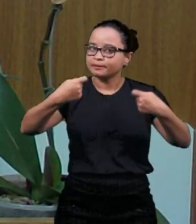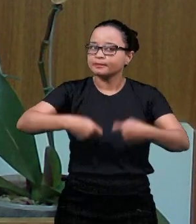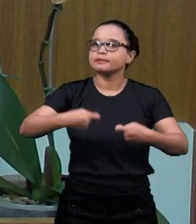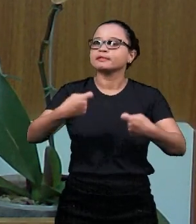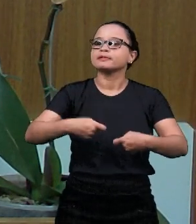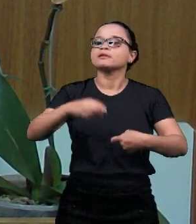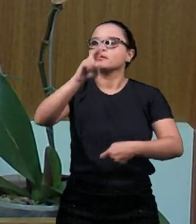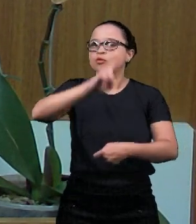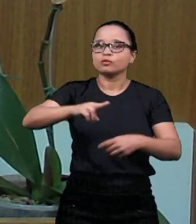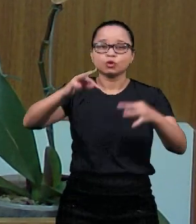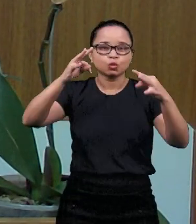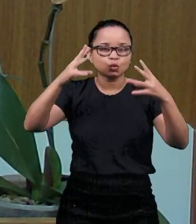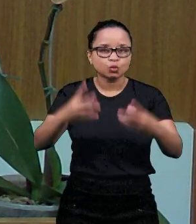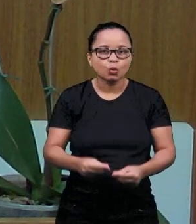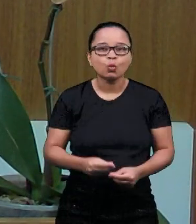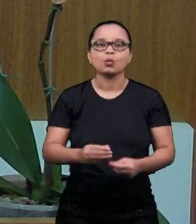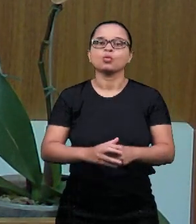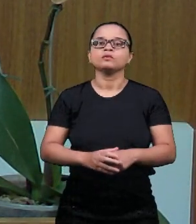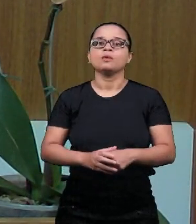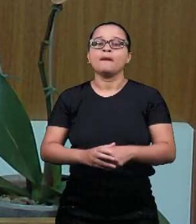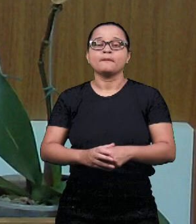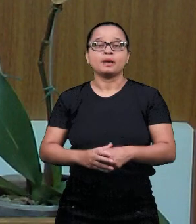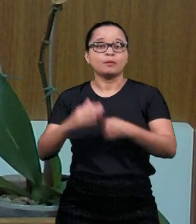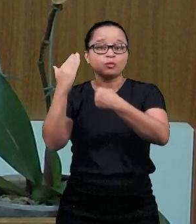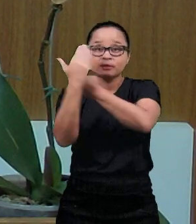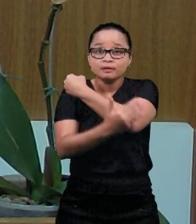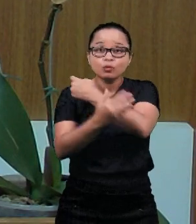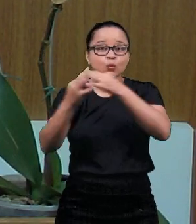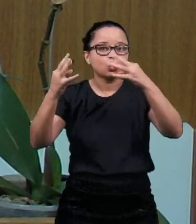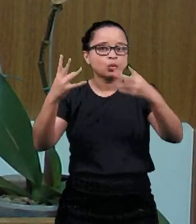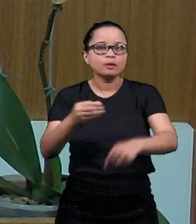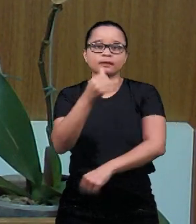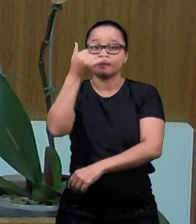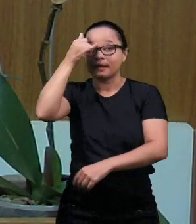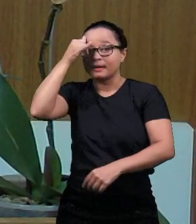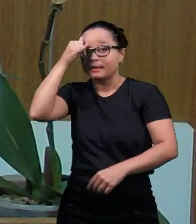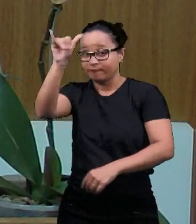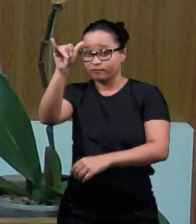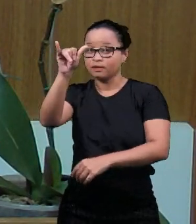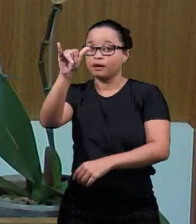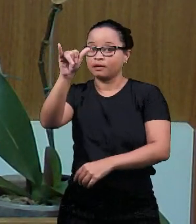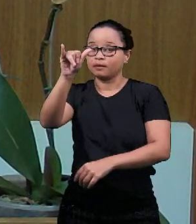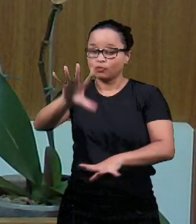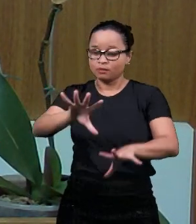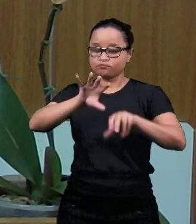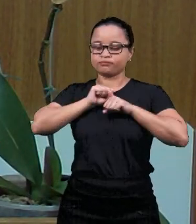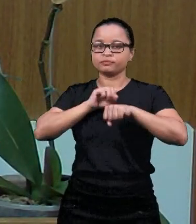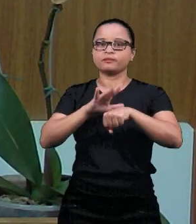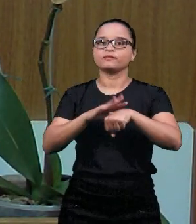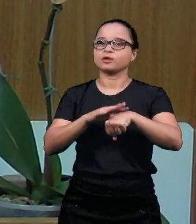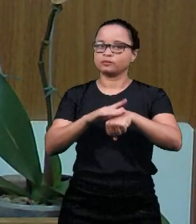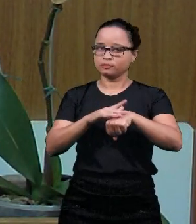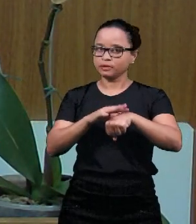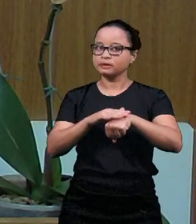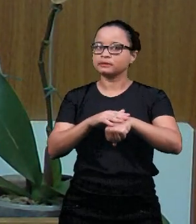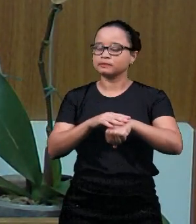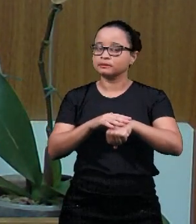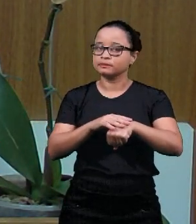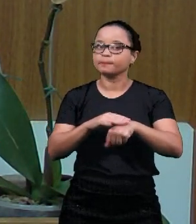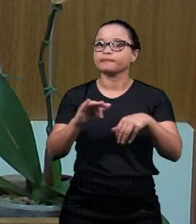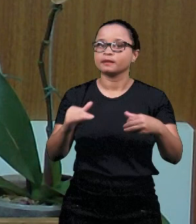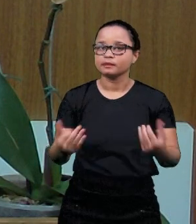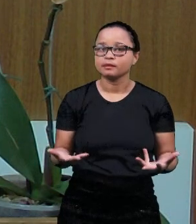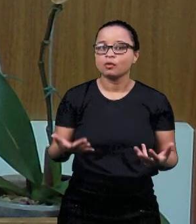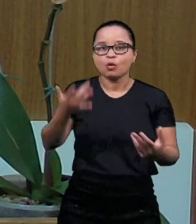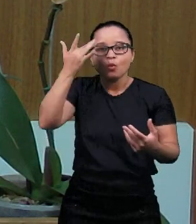la contamination. Nous observons une augmentation importante des cas. Nous ne savons pas